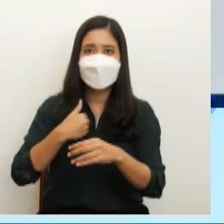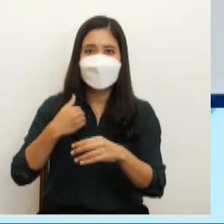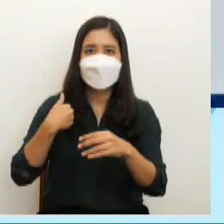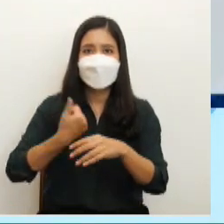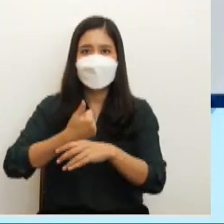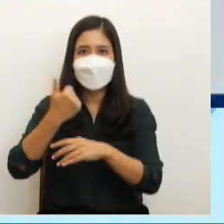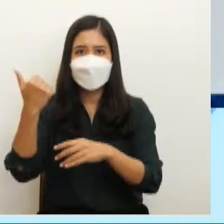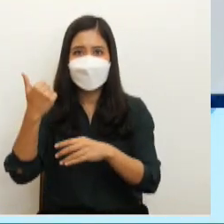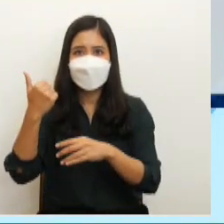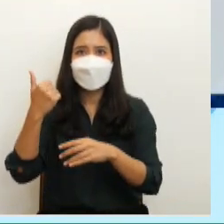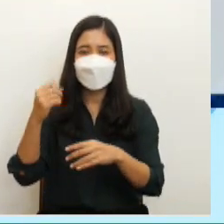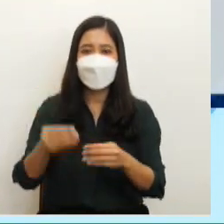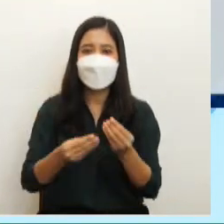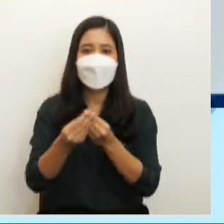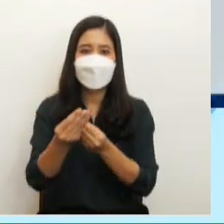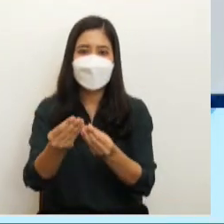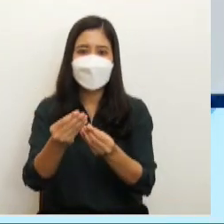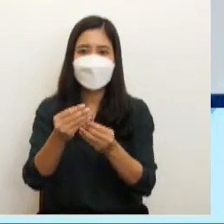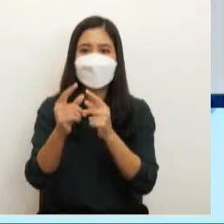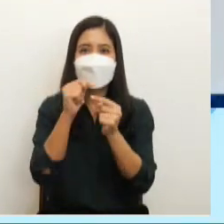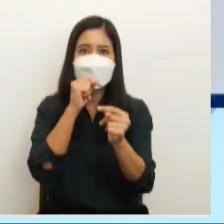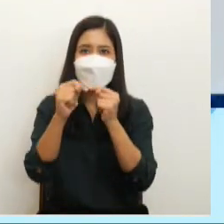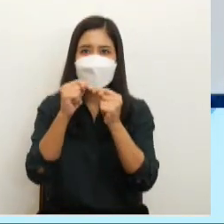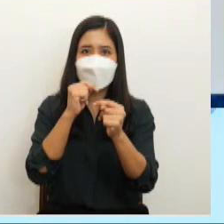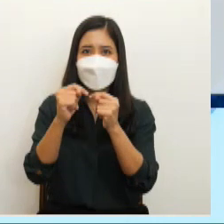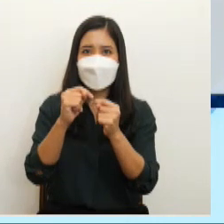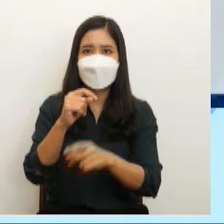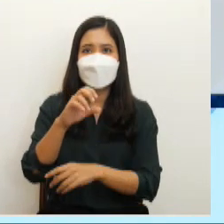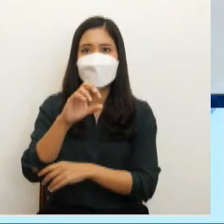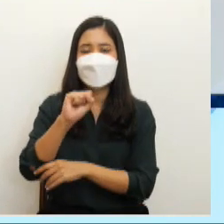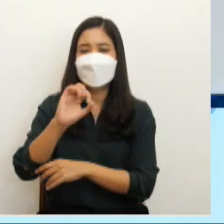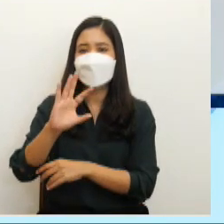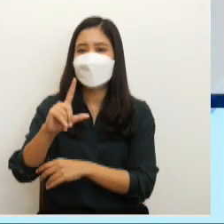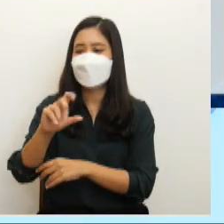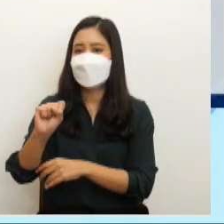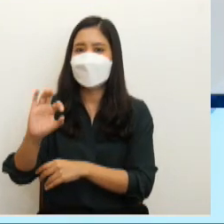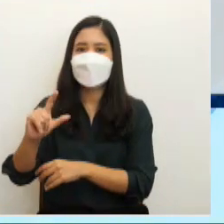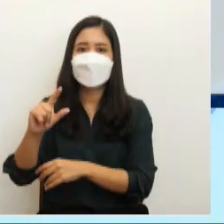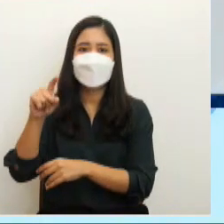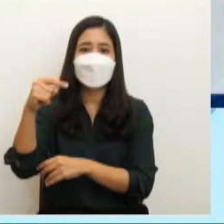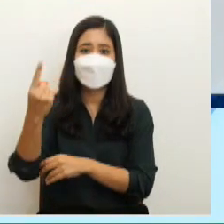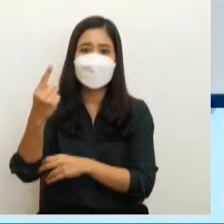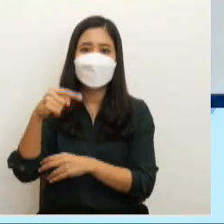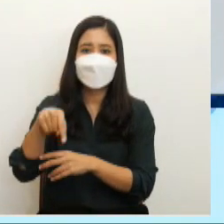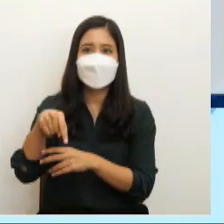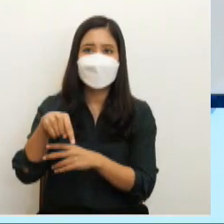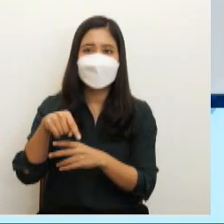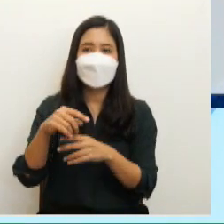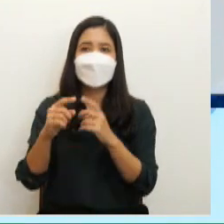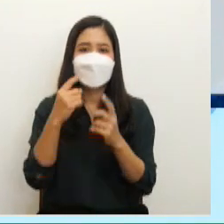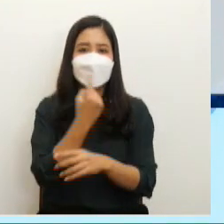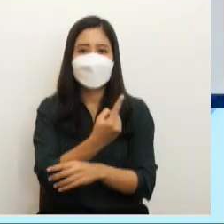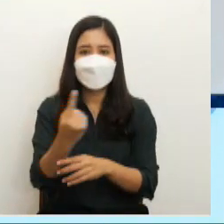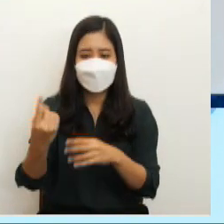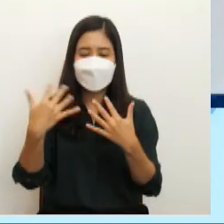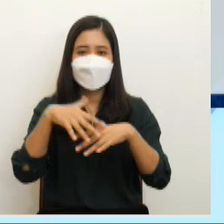ให้ผู้ป่วยนะครับติดต่อประสานเป็นเคสเป็นรายกรณีไปยังสปสช.นะครับและหลังจากนั้นสปสช.ก็จะประสานกับโรงพยาบาลเ